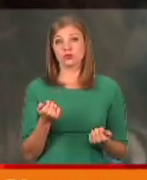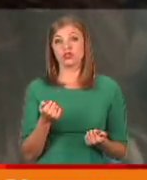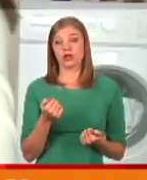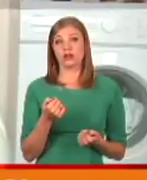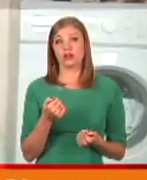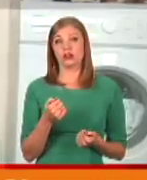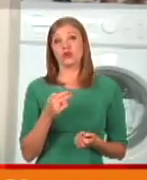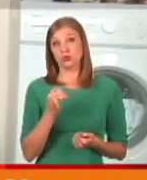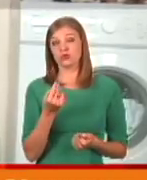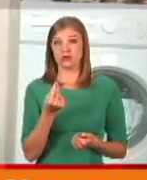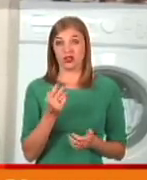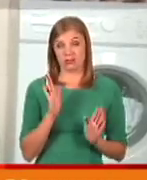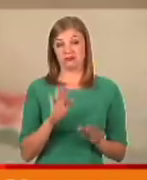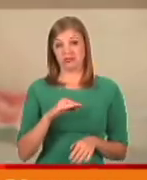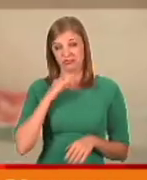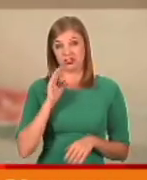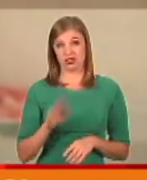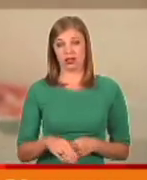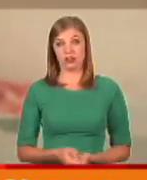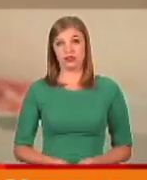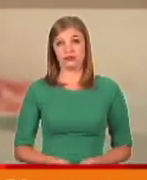там не хватало там.